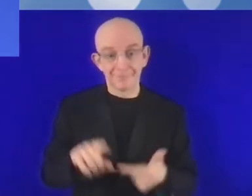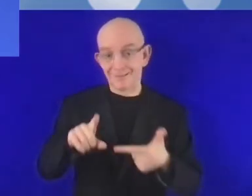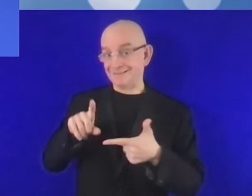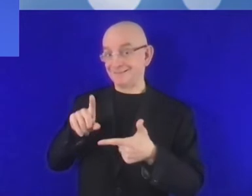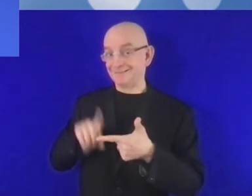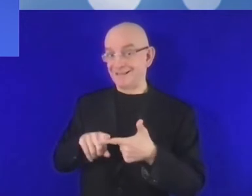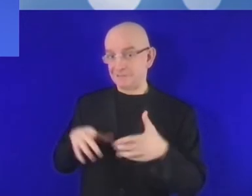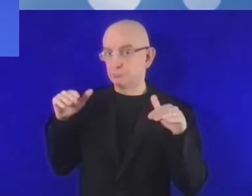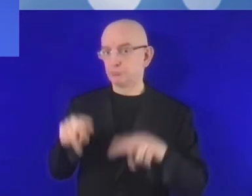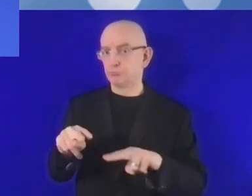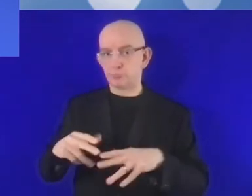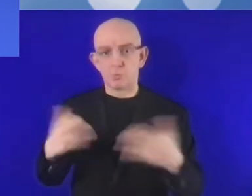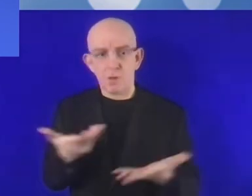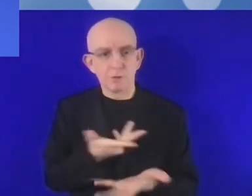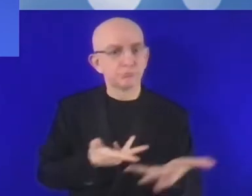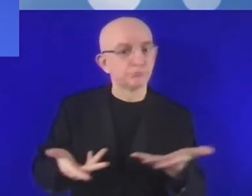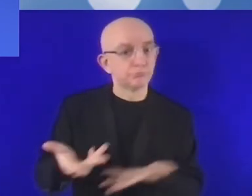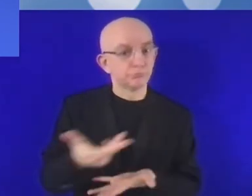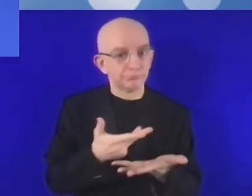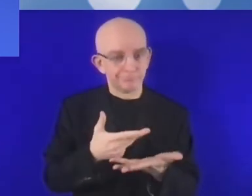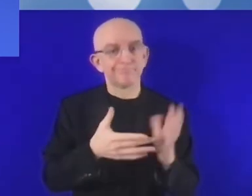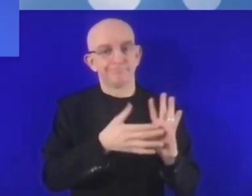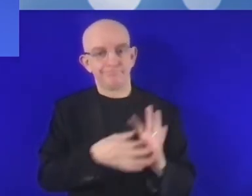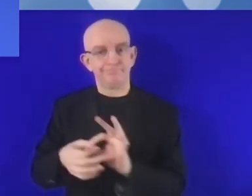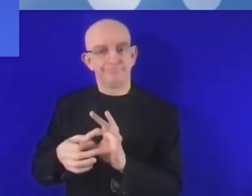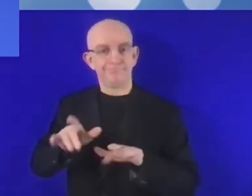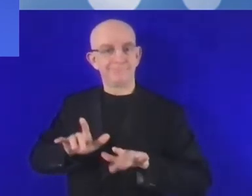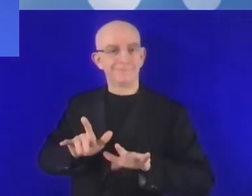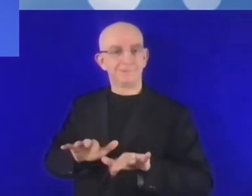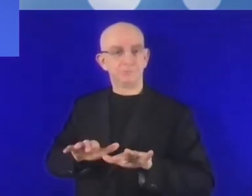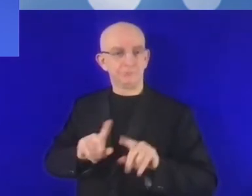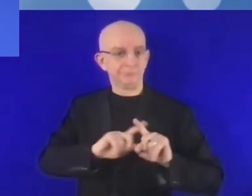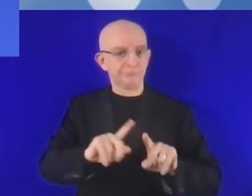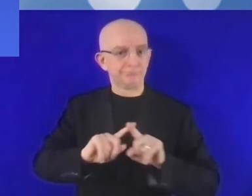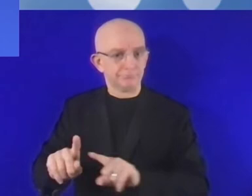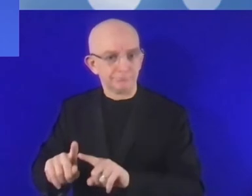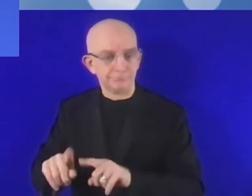والخاص. السنتان الأخيرتان الجائحة أدخلت لنا مدى